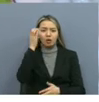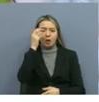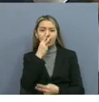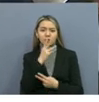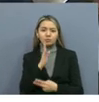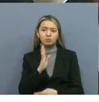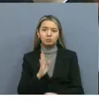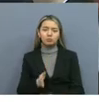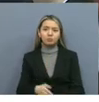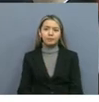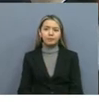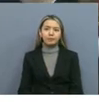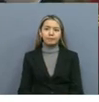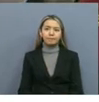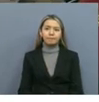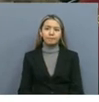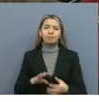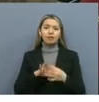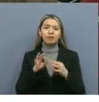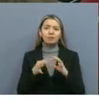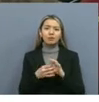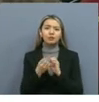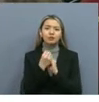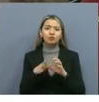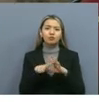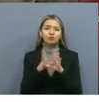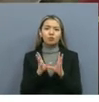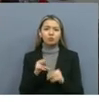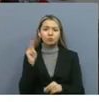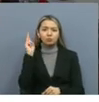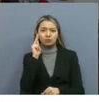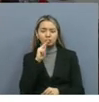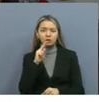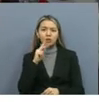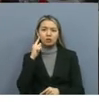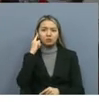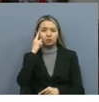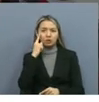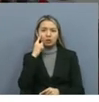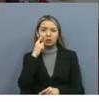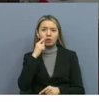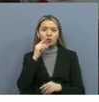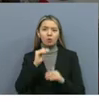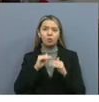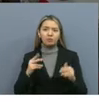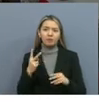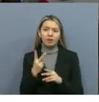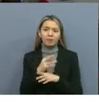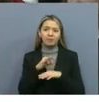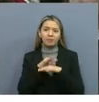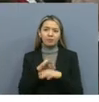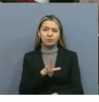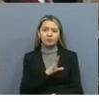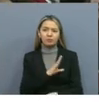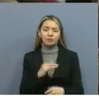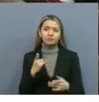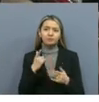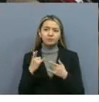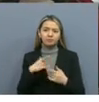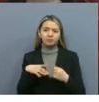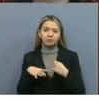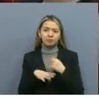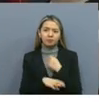ойлаймын. Айта кету керек, олимпиада 14 жалпы білім беру пәні бойынша теориялық және тәжірибелік екі кезеңнен өткізілді. Салтанатты марапаттау